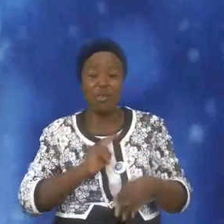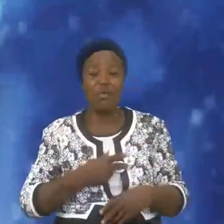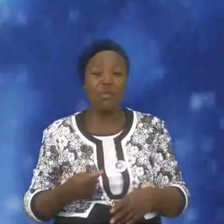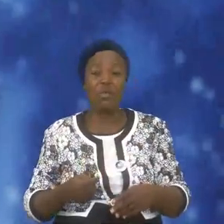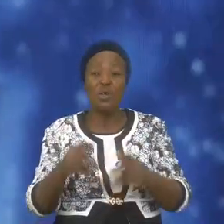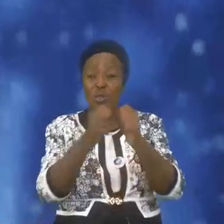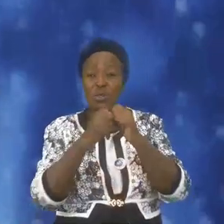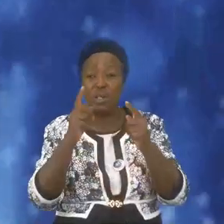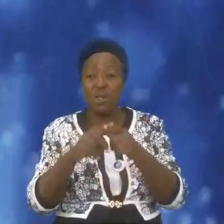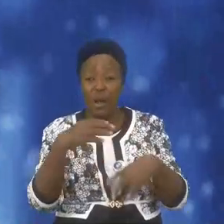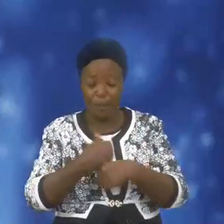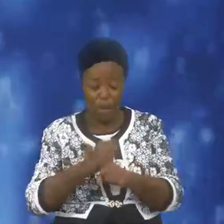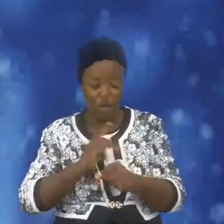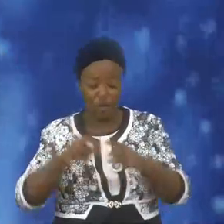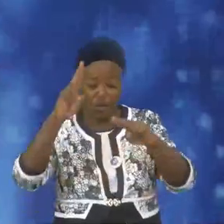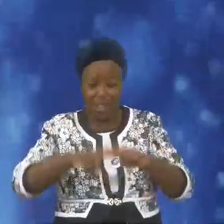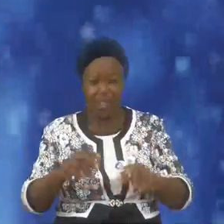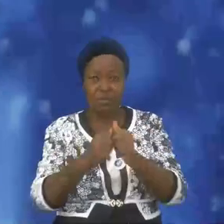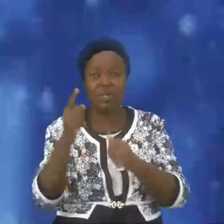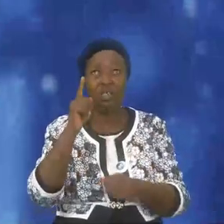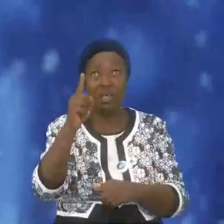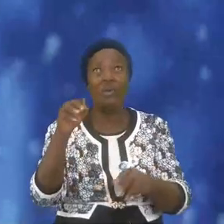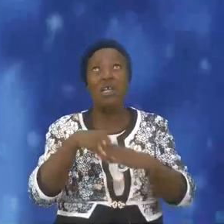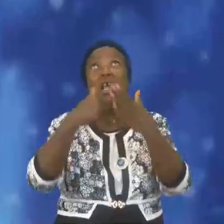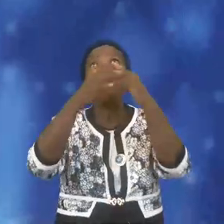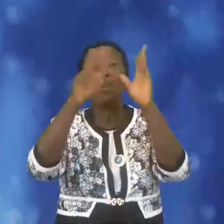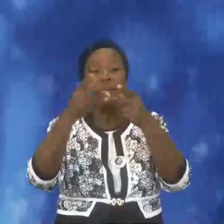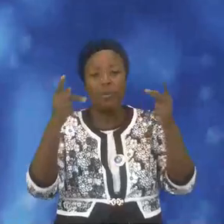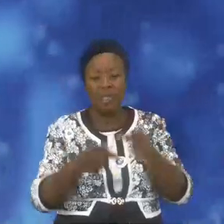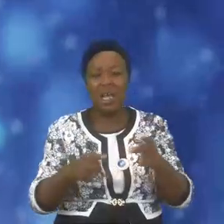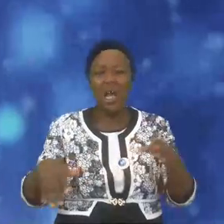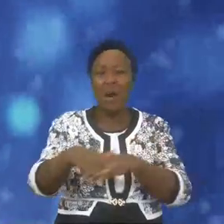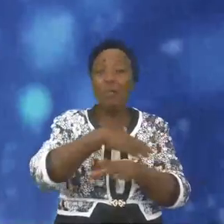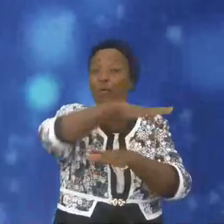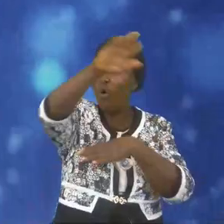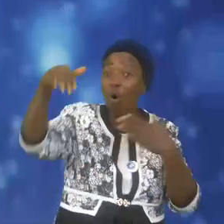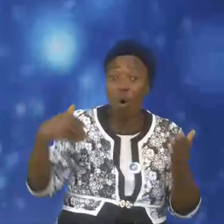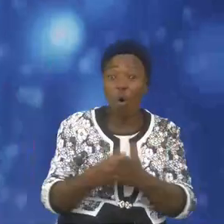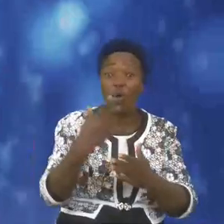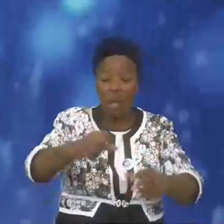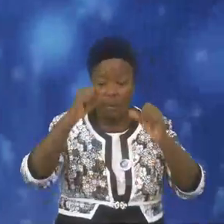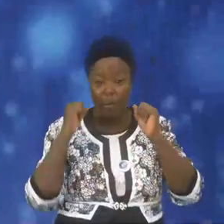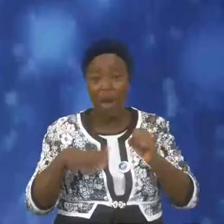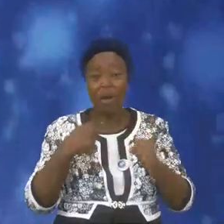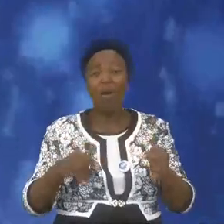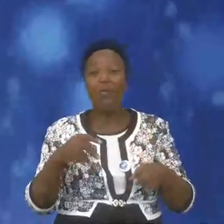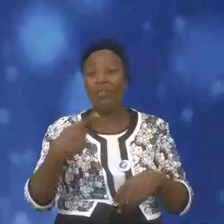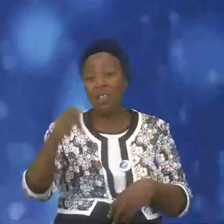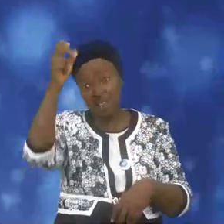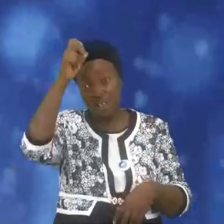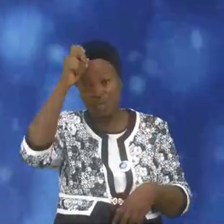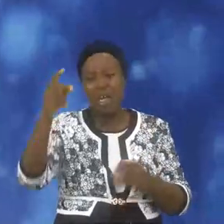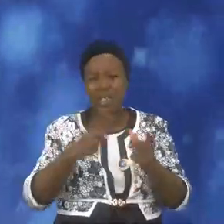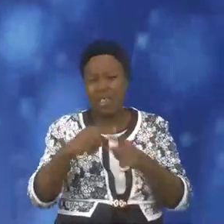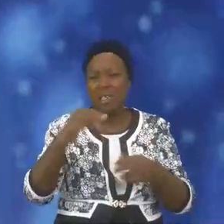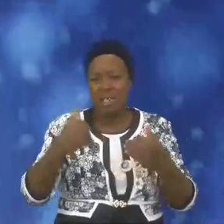asseoir avec lui dans les lieux célestes, au-dessus des puissances de l'Empire grec. Et nous a